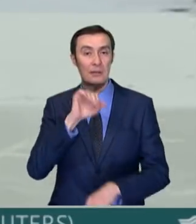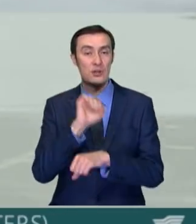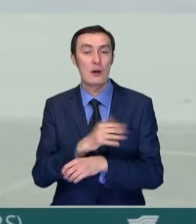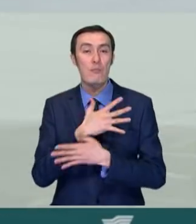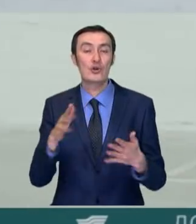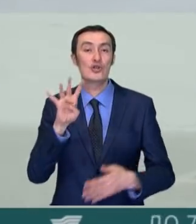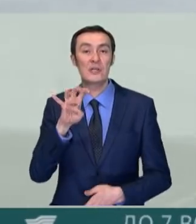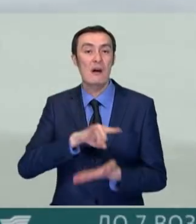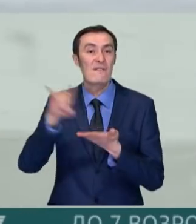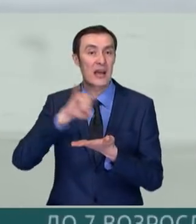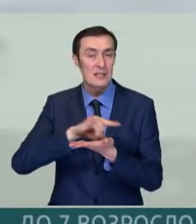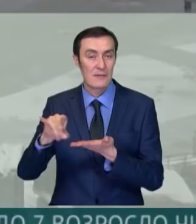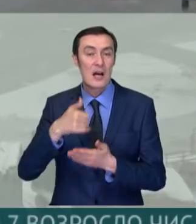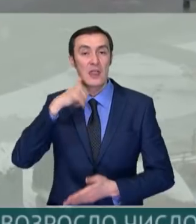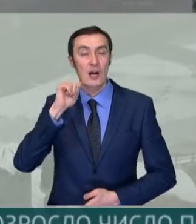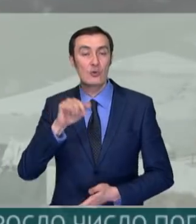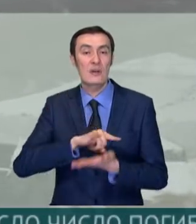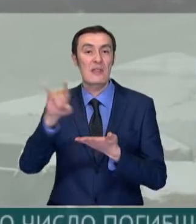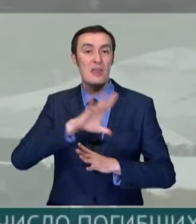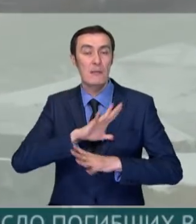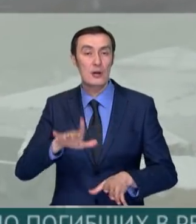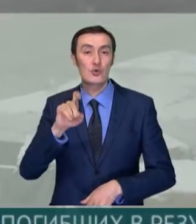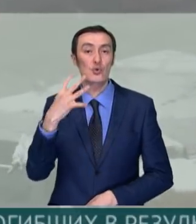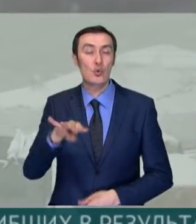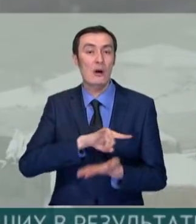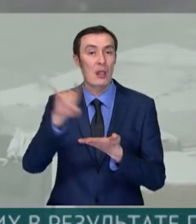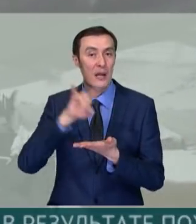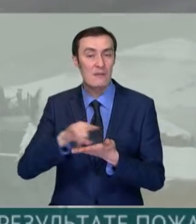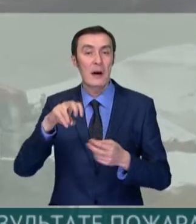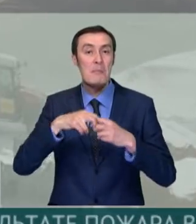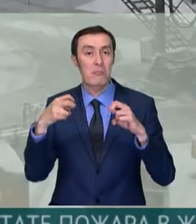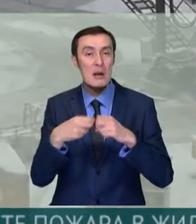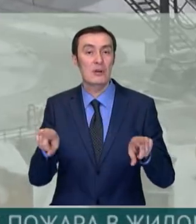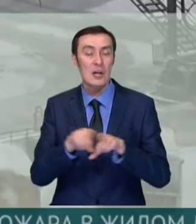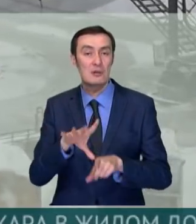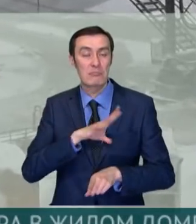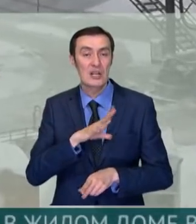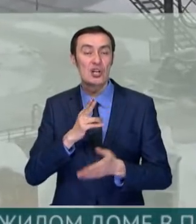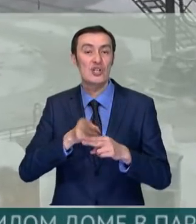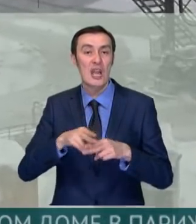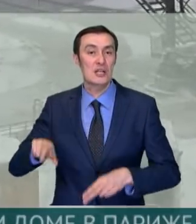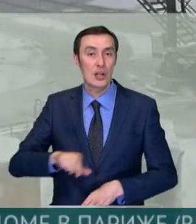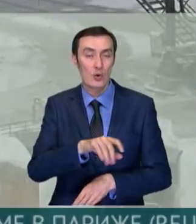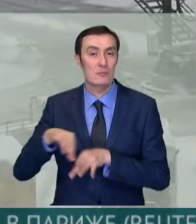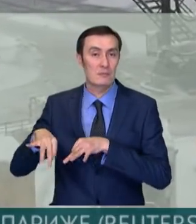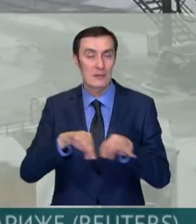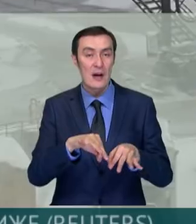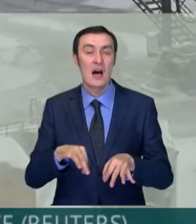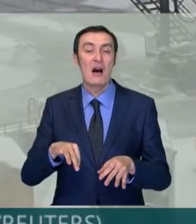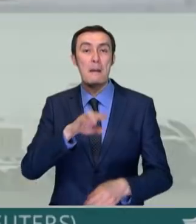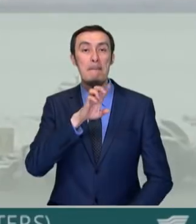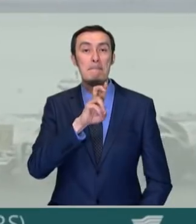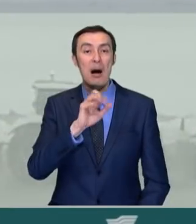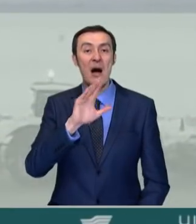свыше 400 рейсов. Накануне не вылетели 140 лайнеров. Проблемы также возникли с железнодорожным сообщением. В Баварии